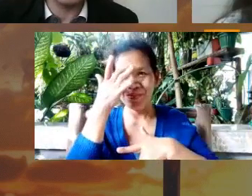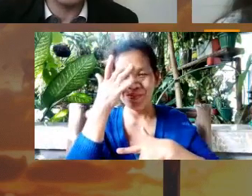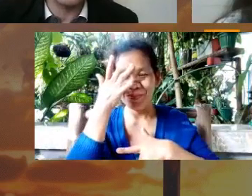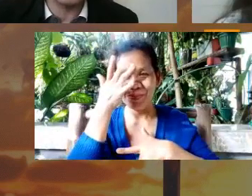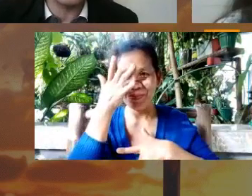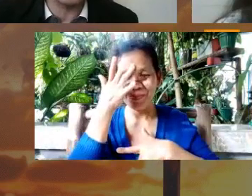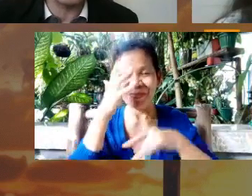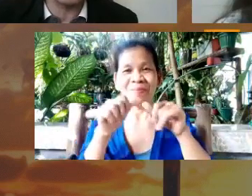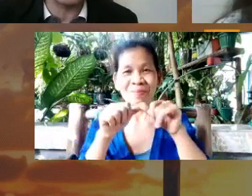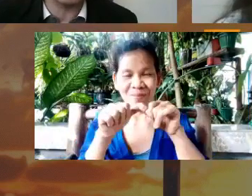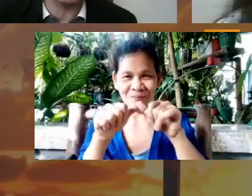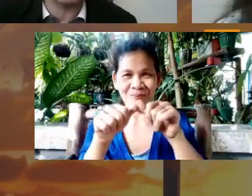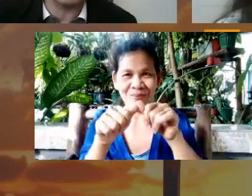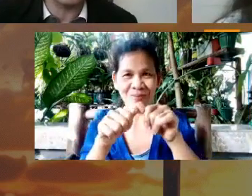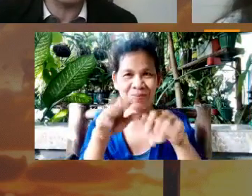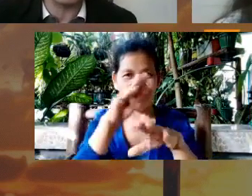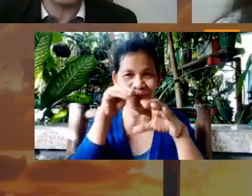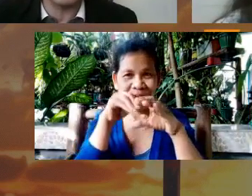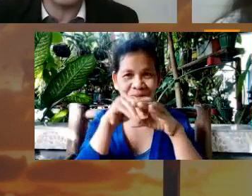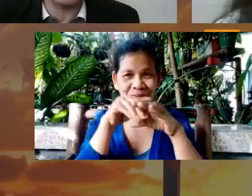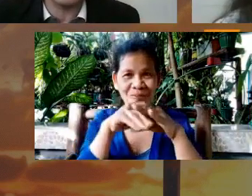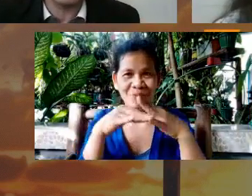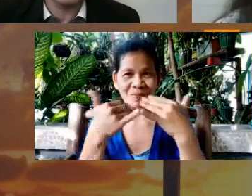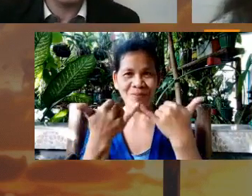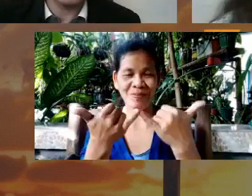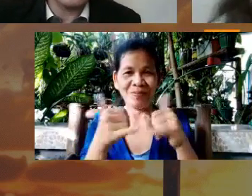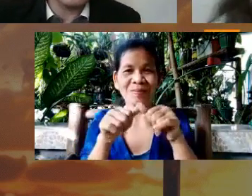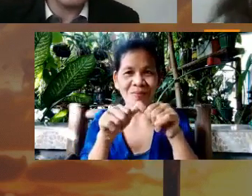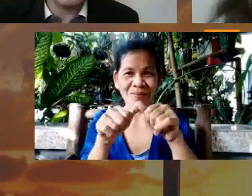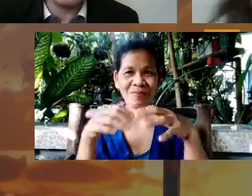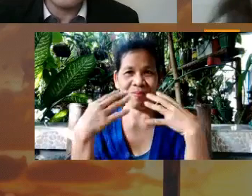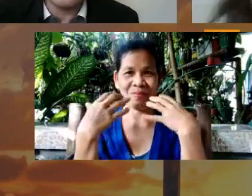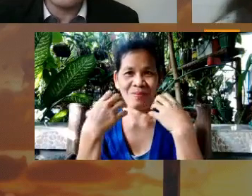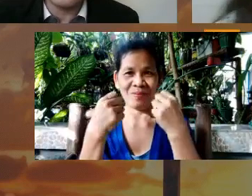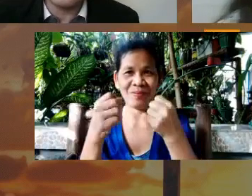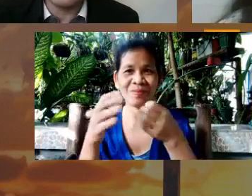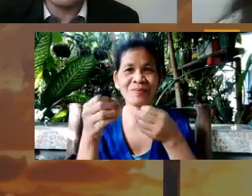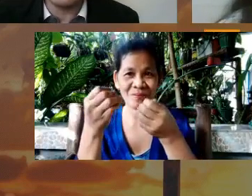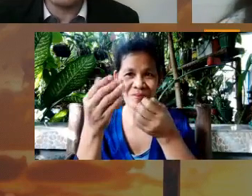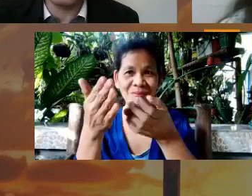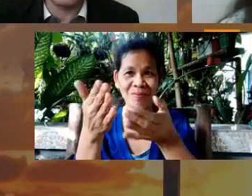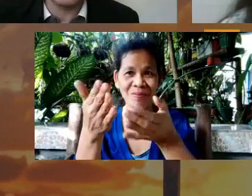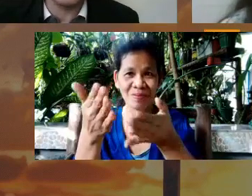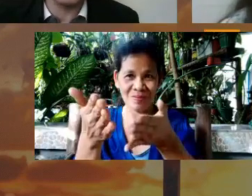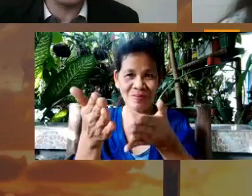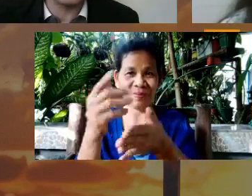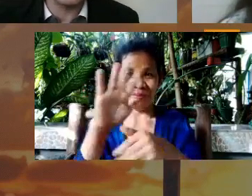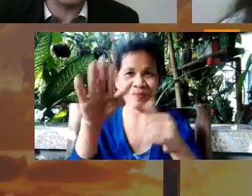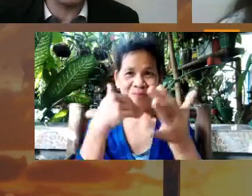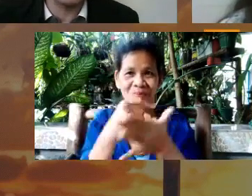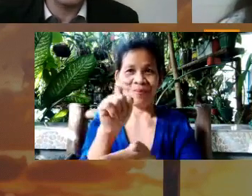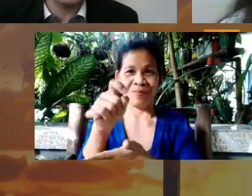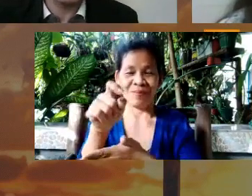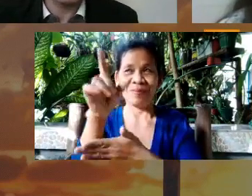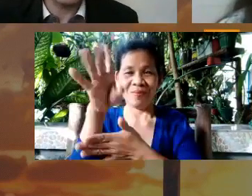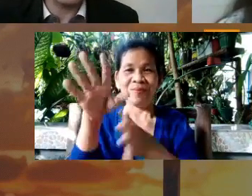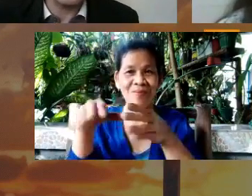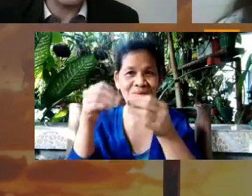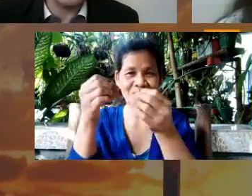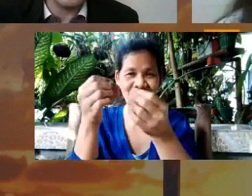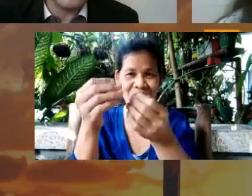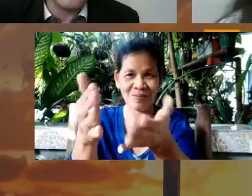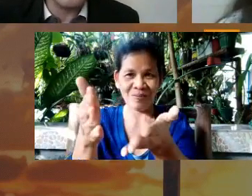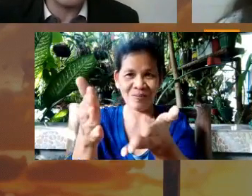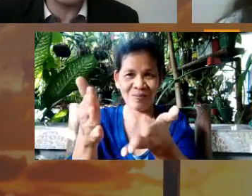pang nag-join sa atin. Sana ipatuloy kang pagalingin at ang mga pangailangan ay ipagkalob ng Panginoon.